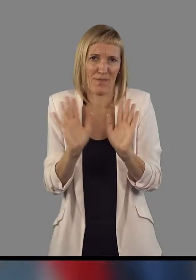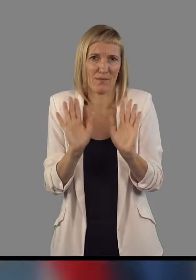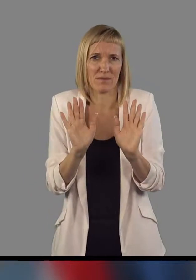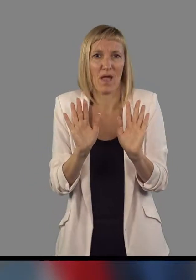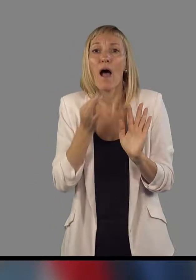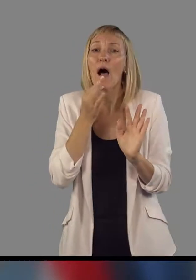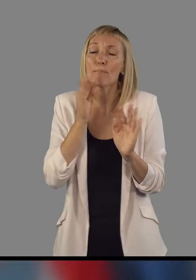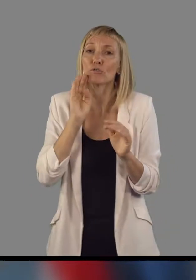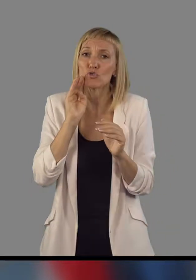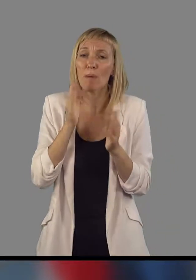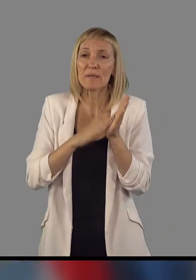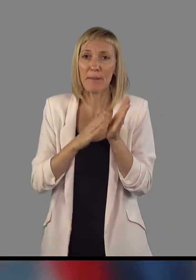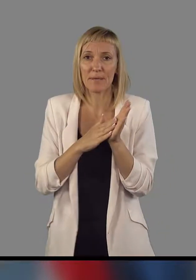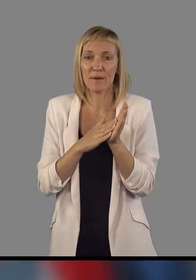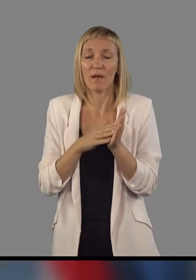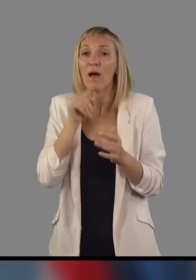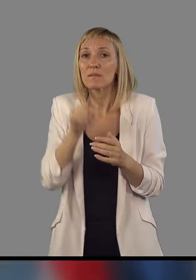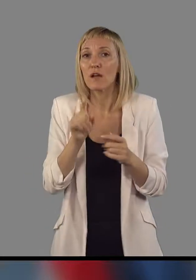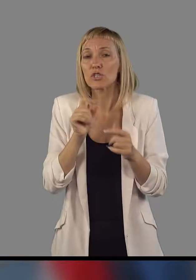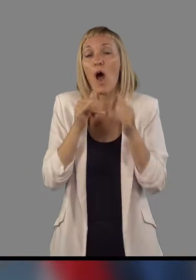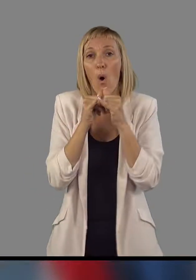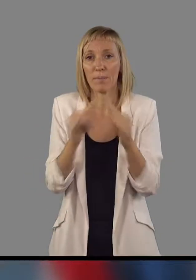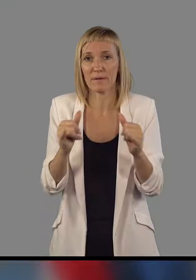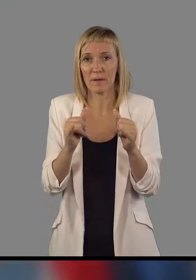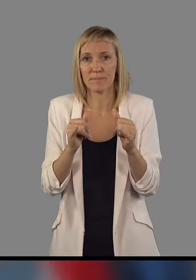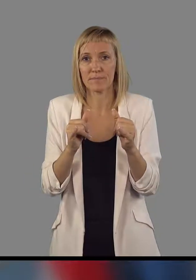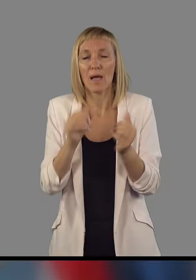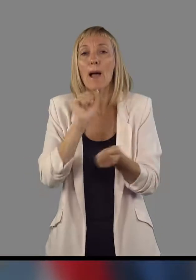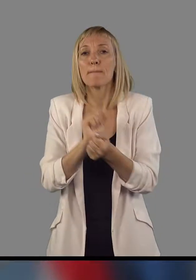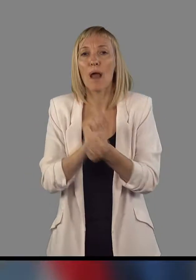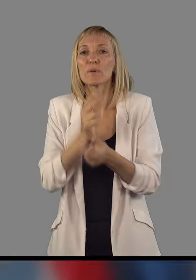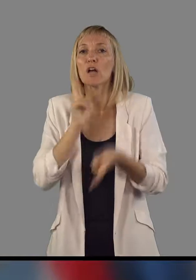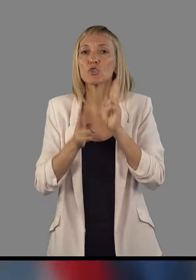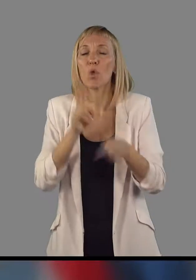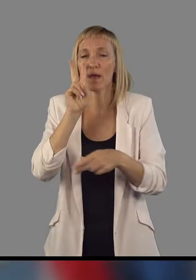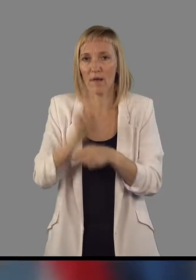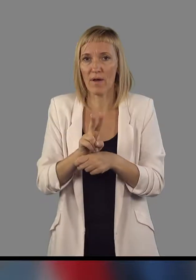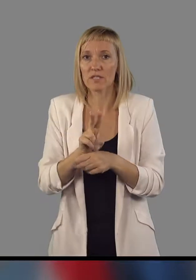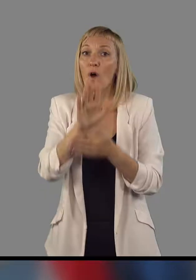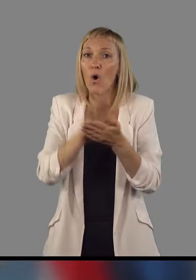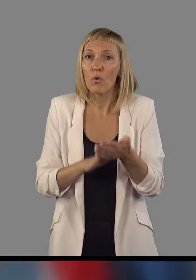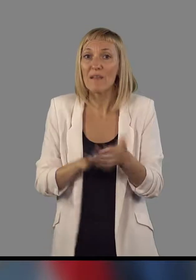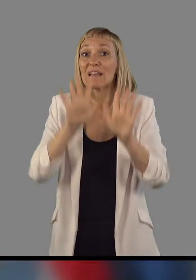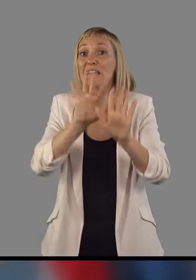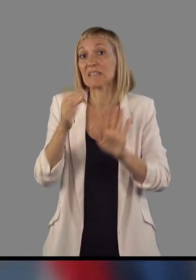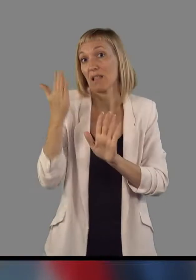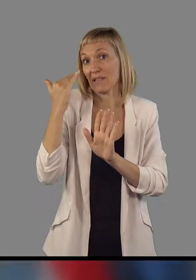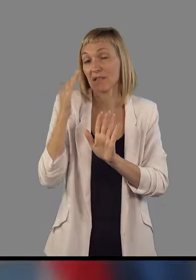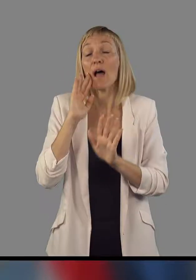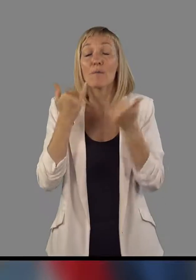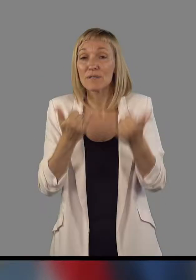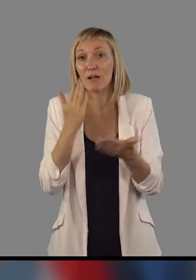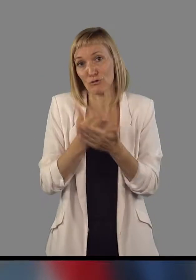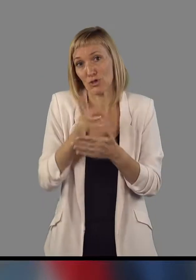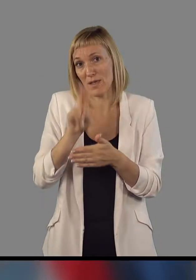imamo v državnem naročanju, ampak če bi recimo takšno obliko pravnega sodnega varstva uvedli pred 10